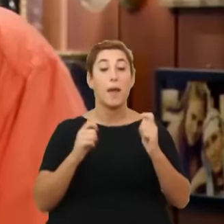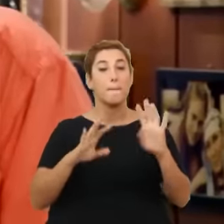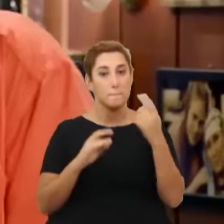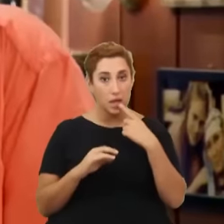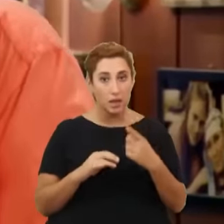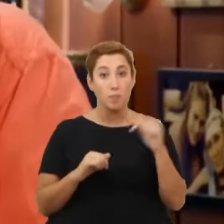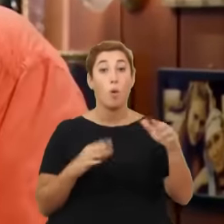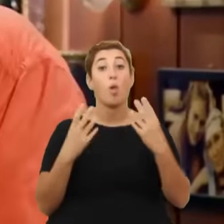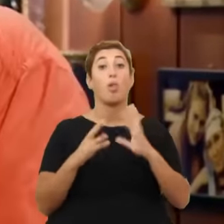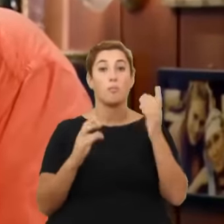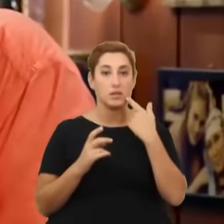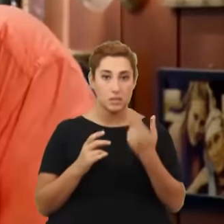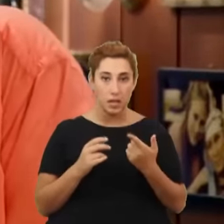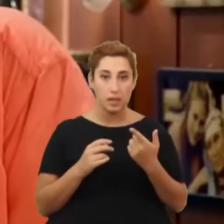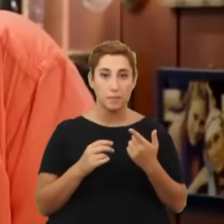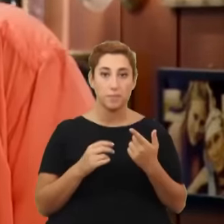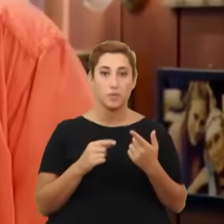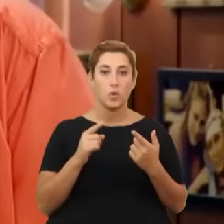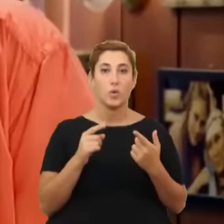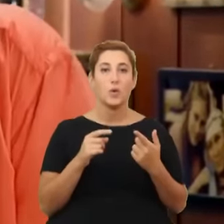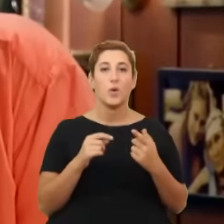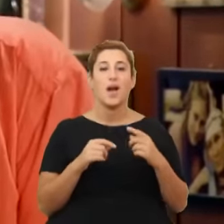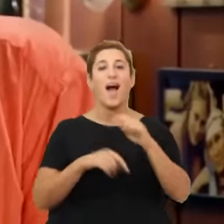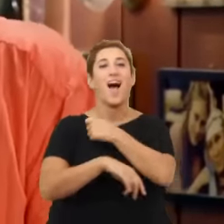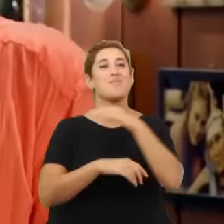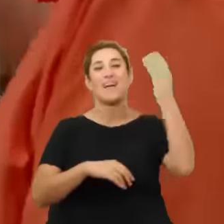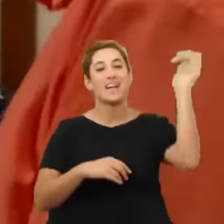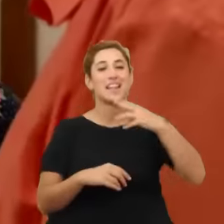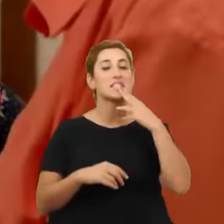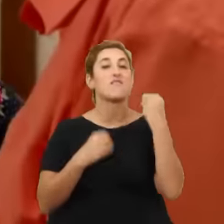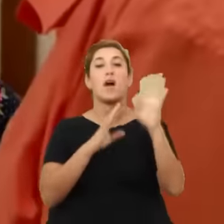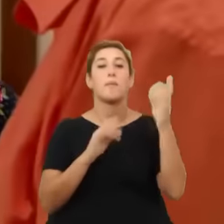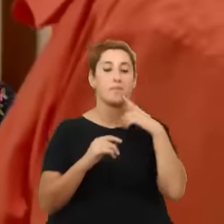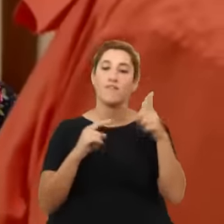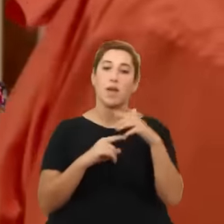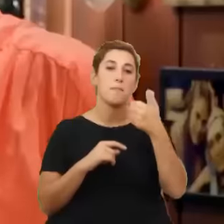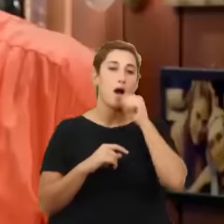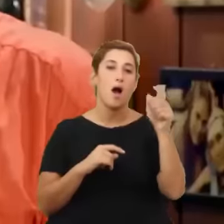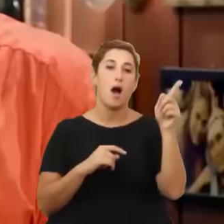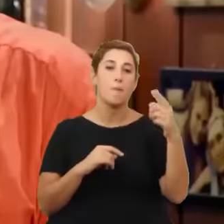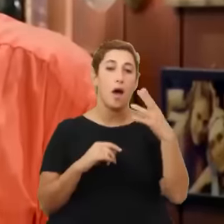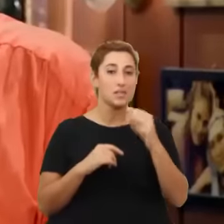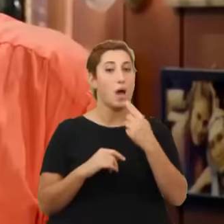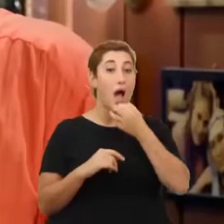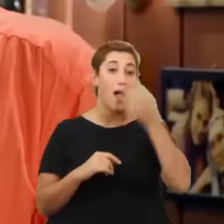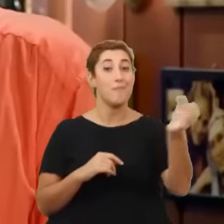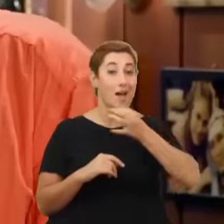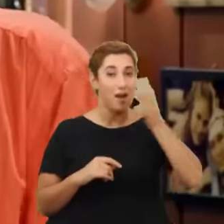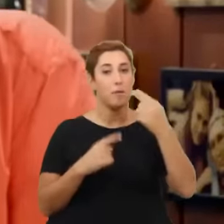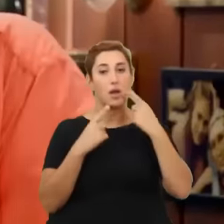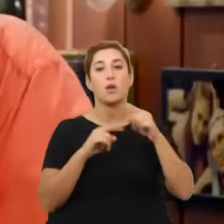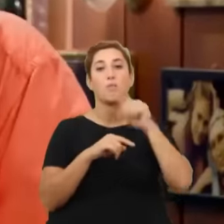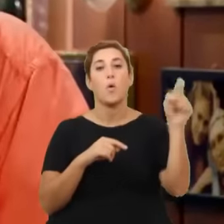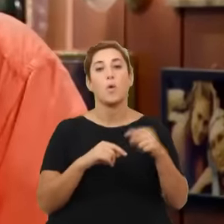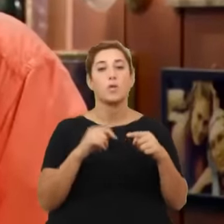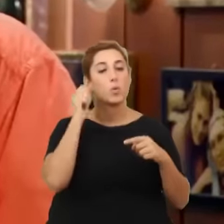dedim. Böyle olmaz dedim. Ben gurbetçiye kız vermem dedim. De bak Fehmi abiden azma haber yolladım. Ha?